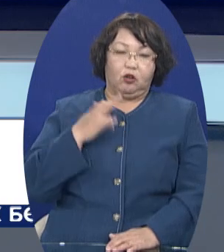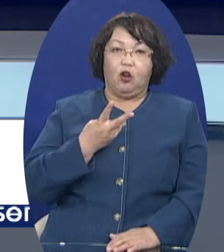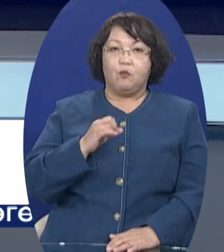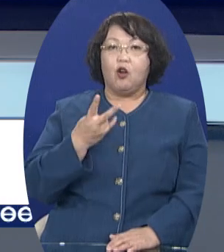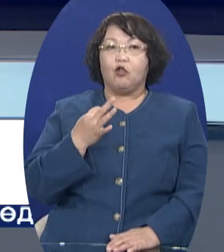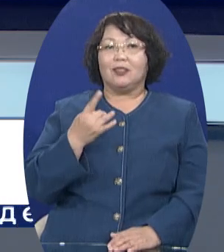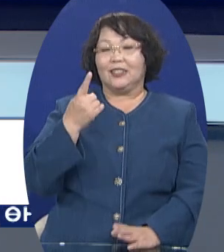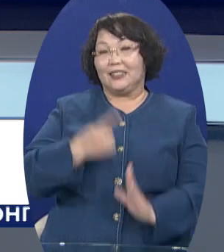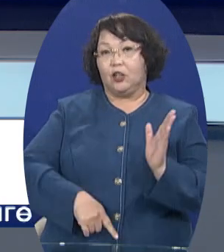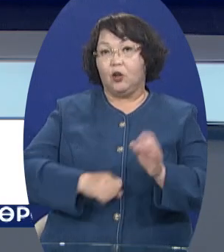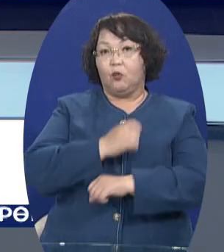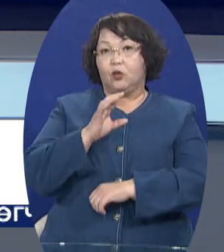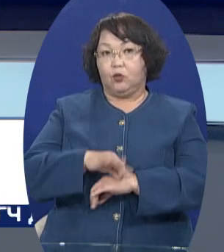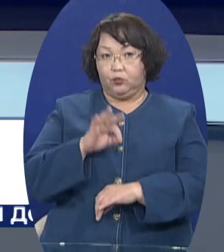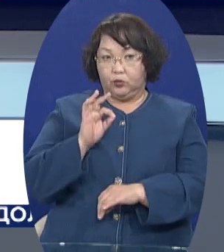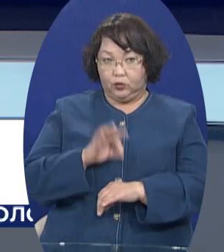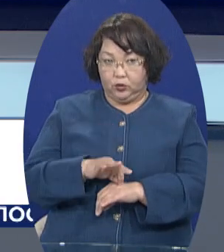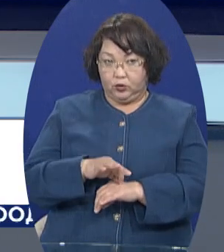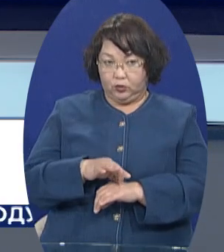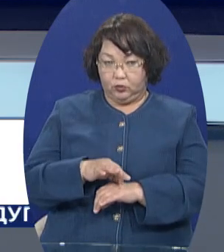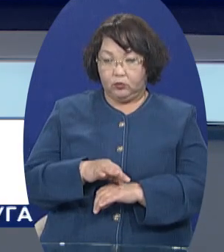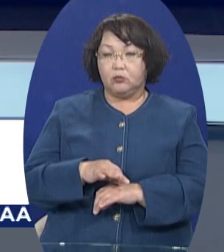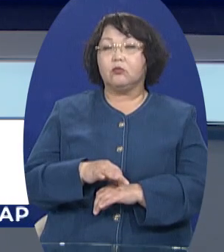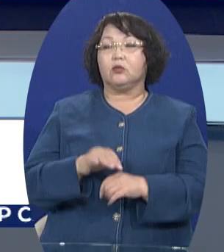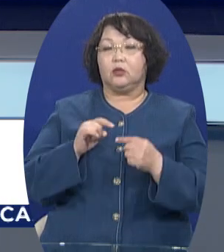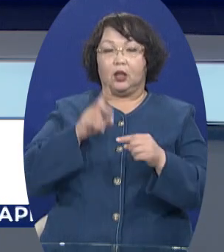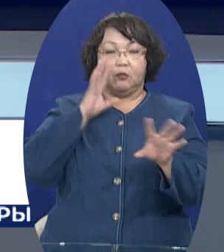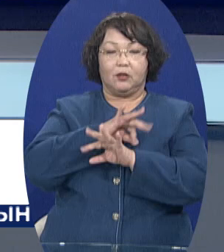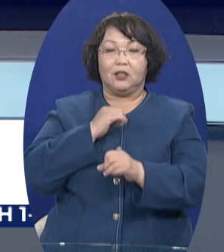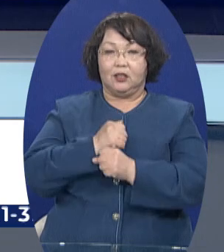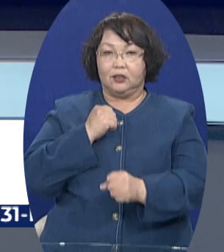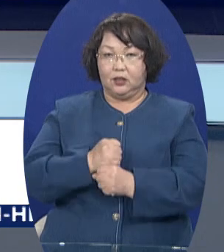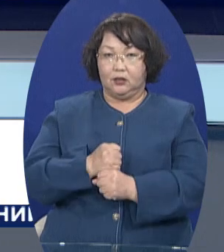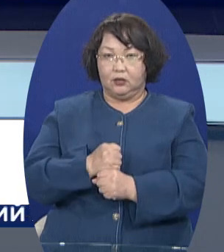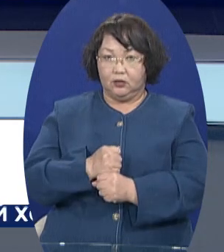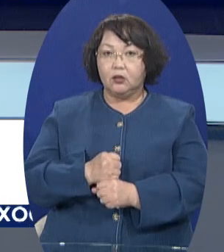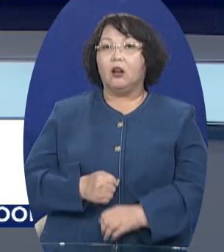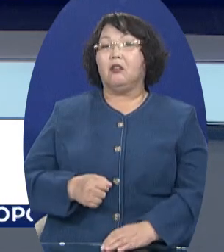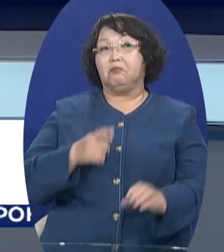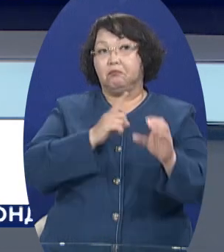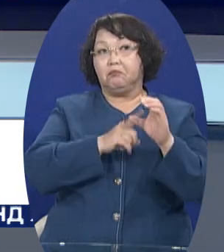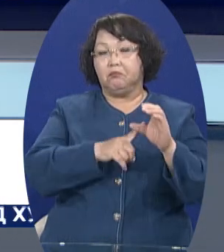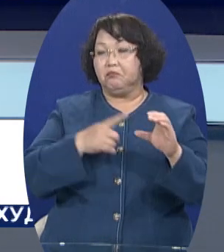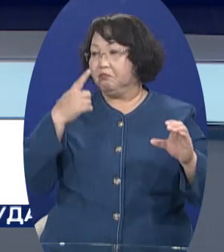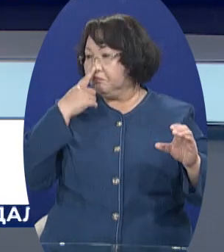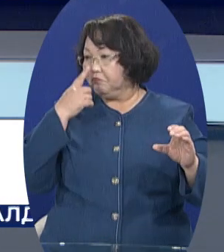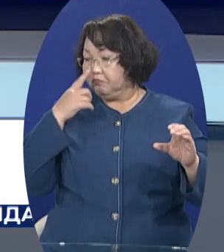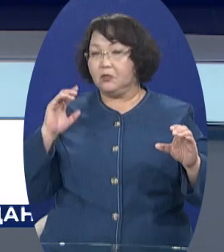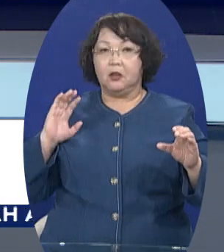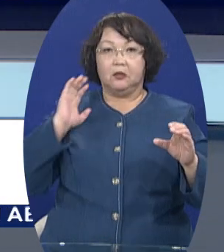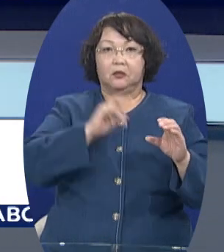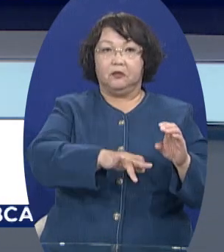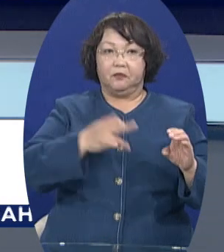сараас цар тахлын эсрэг авах арга хэмжээний хүрээнд Бээжин Пиньяны хооронд нислэг хаагдсан байсан юм. За харин энэ мэдээлэлээс нэг өдрийн дараа